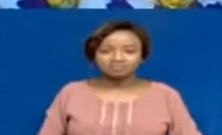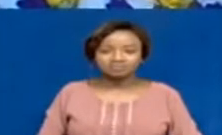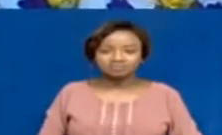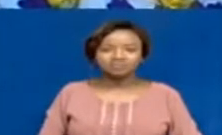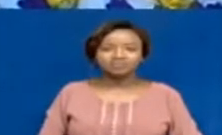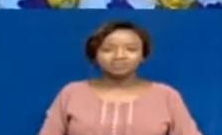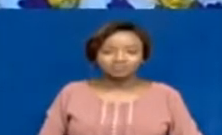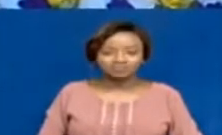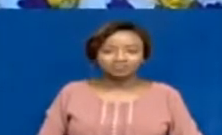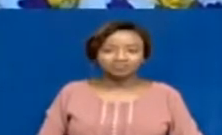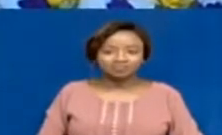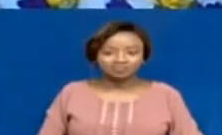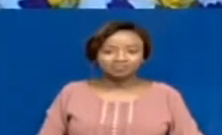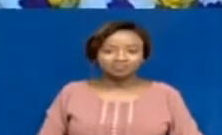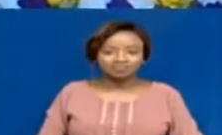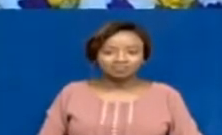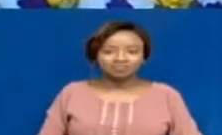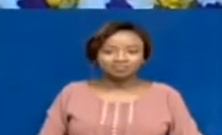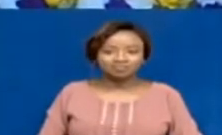Familia ya marehemu